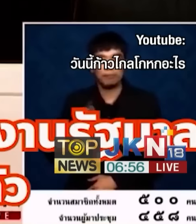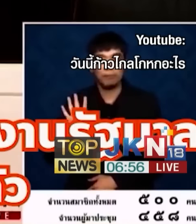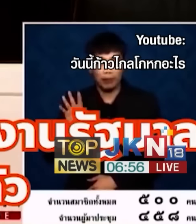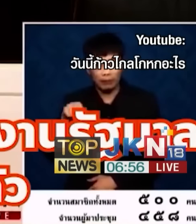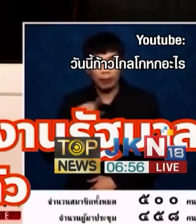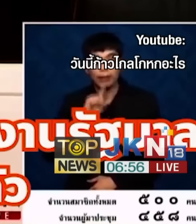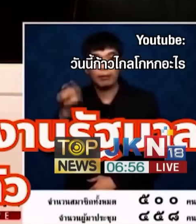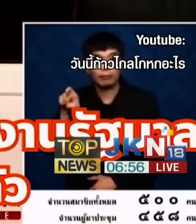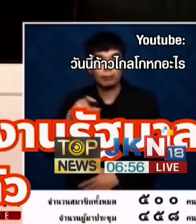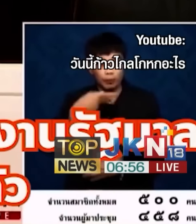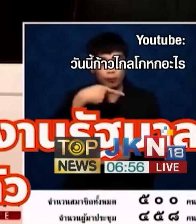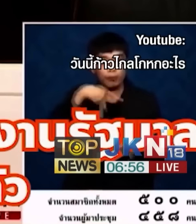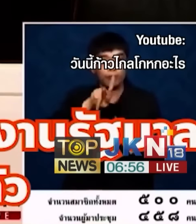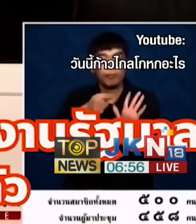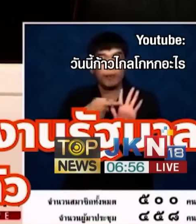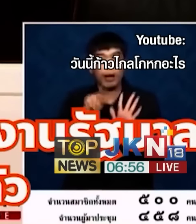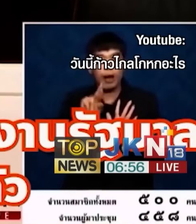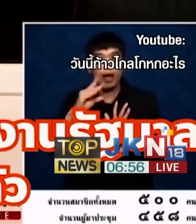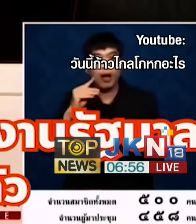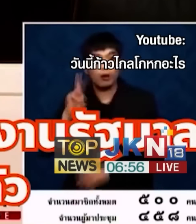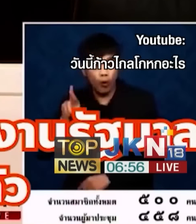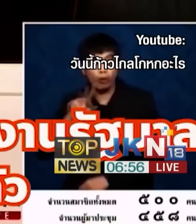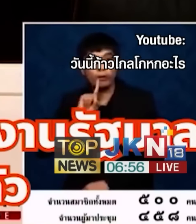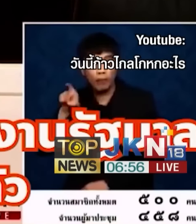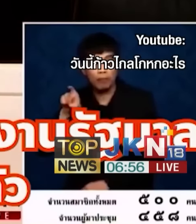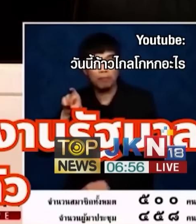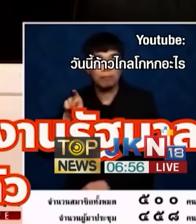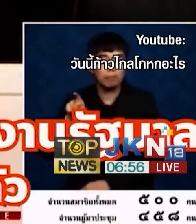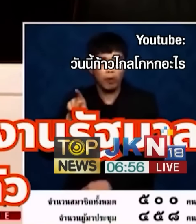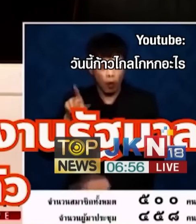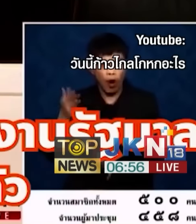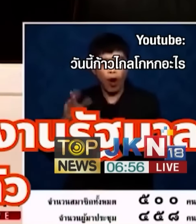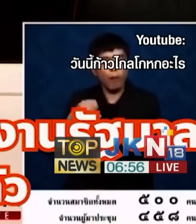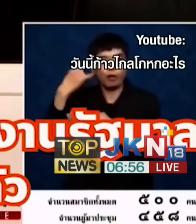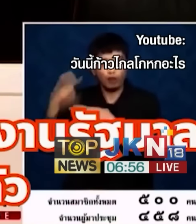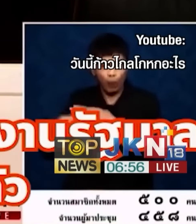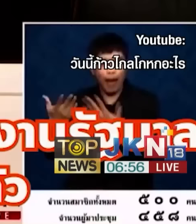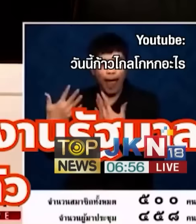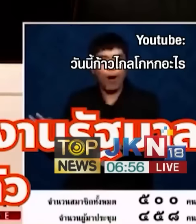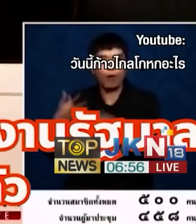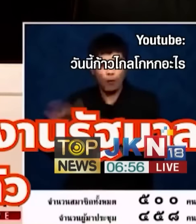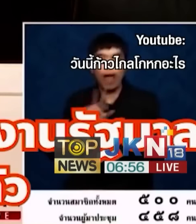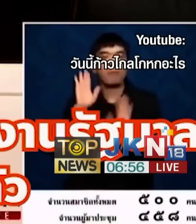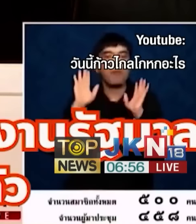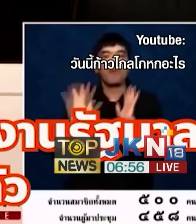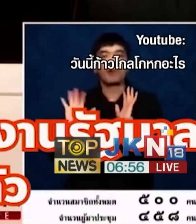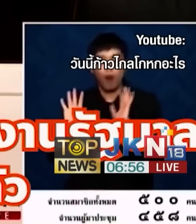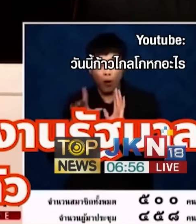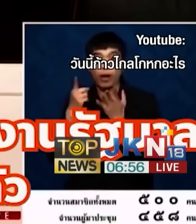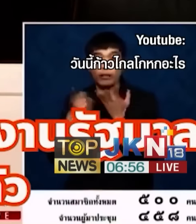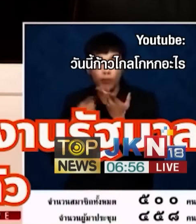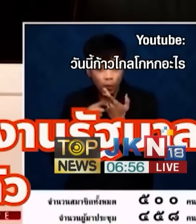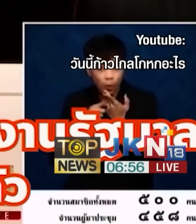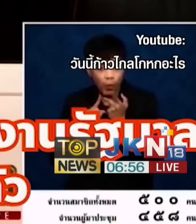านครับ เดี๋ยว สักครู่นี้ เดี๋ยวเขาจะจบแล้วเดี๋ยวเขาจะบอกว่าจะโหวตหรือจะนับ